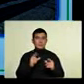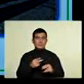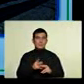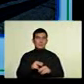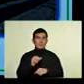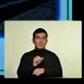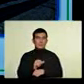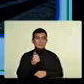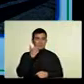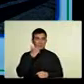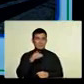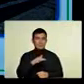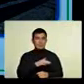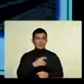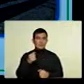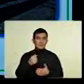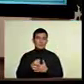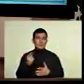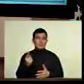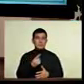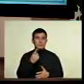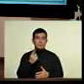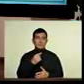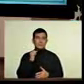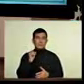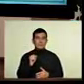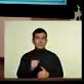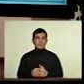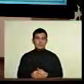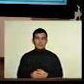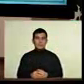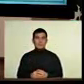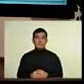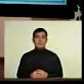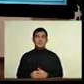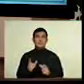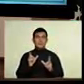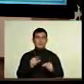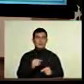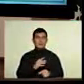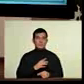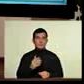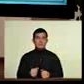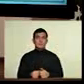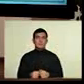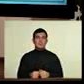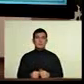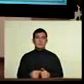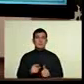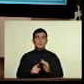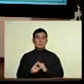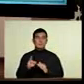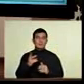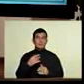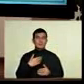станции Москва до первой буквы А. Поехали! Для начала